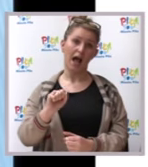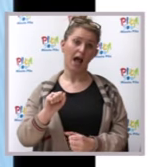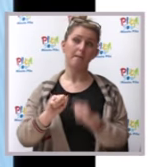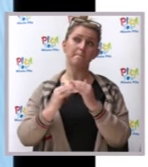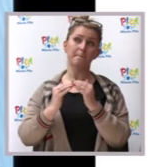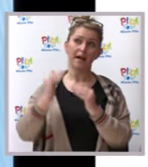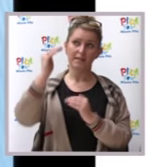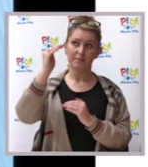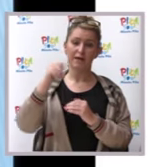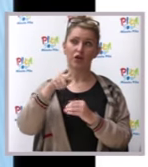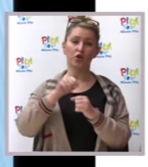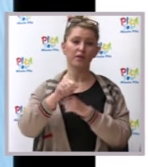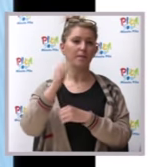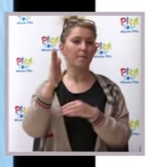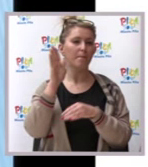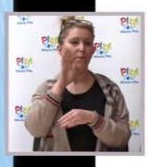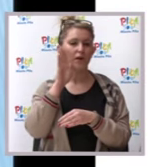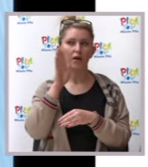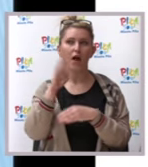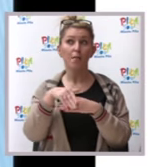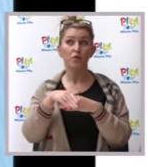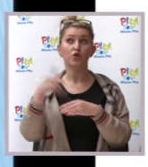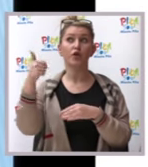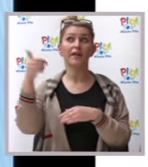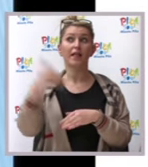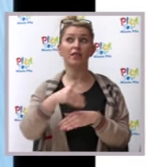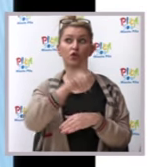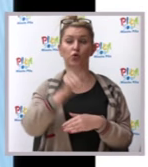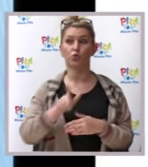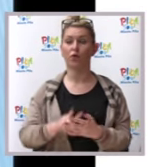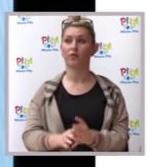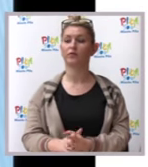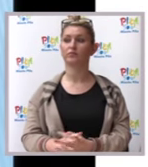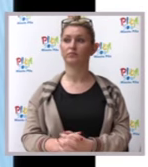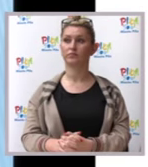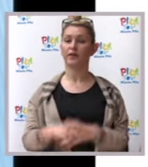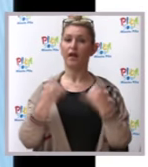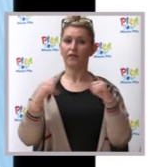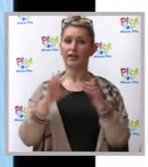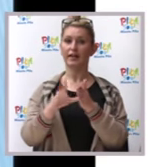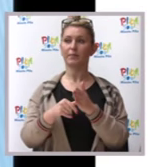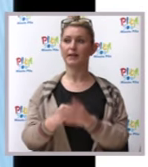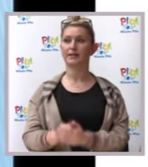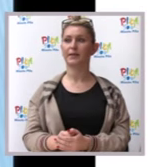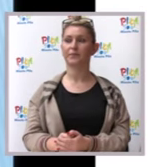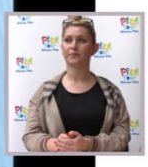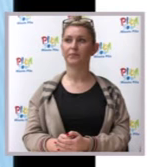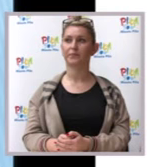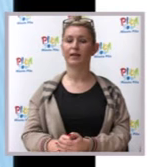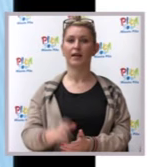dla tego przedziału to prawie 1900 zł, jest to 13% stawki maksymalnej. Tak samo w przypadku samochodów